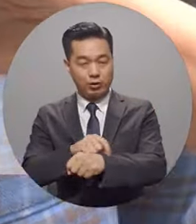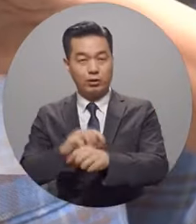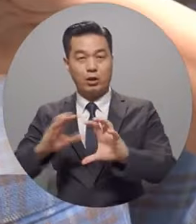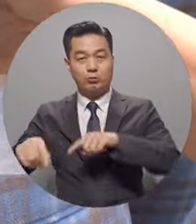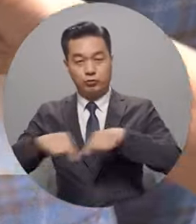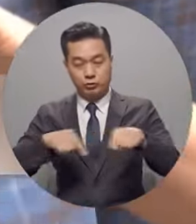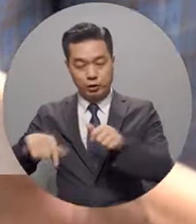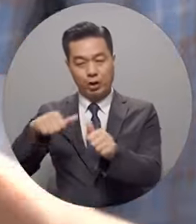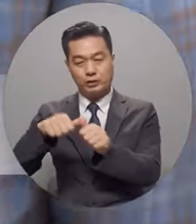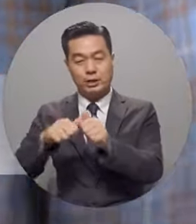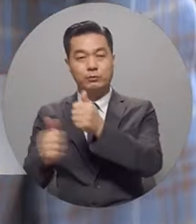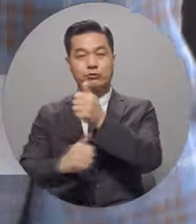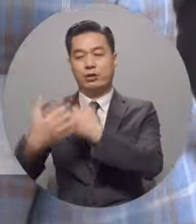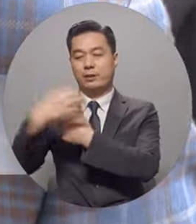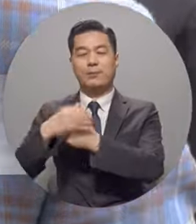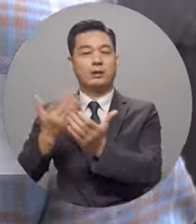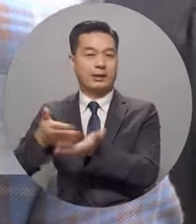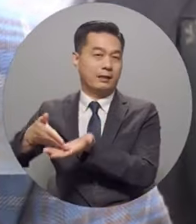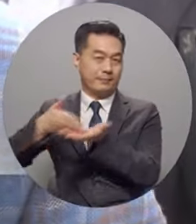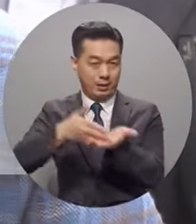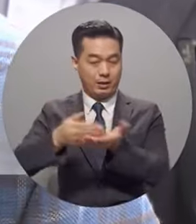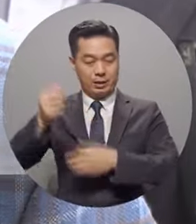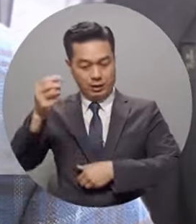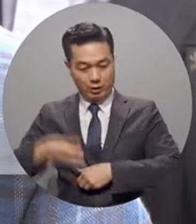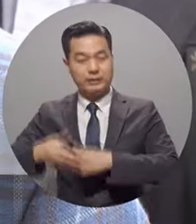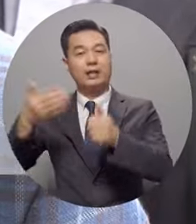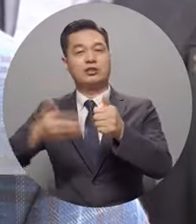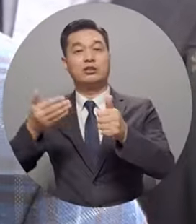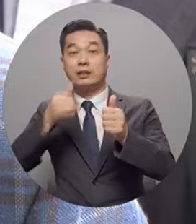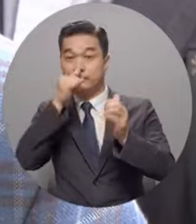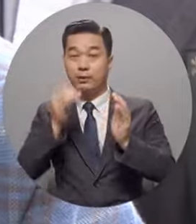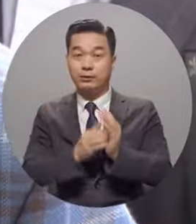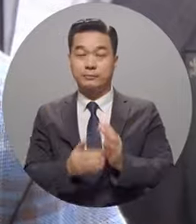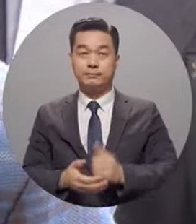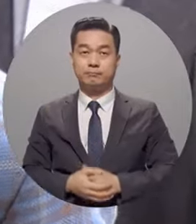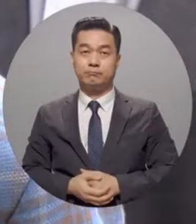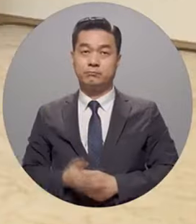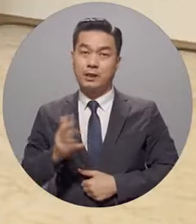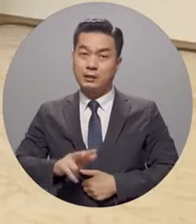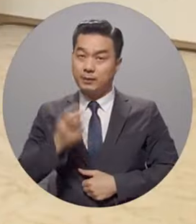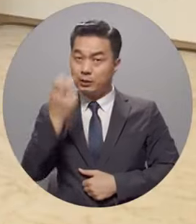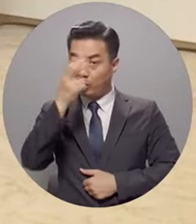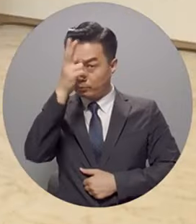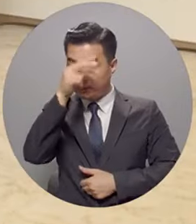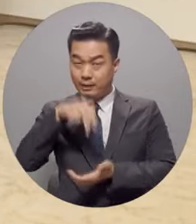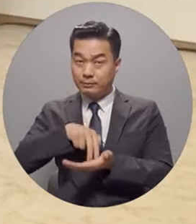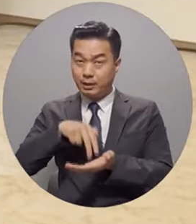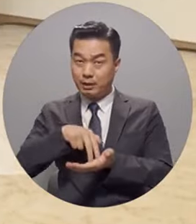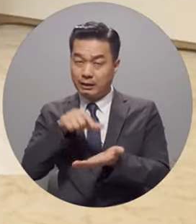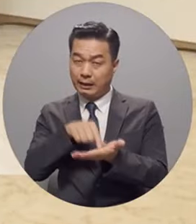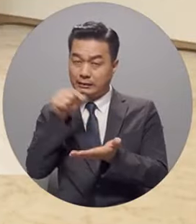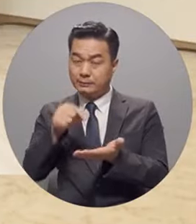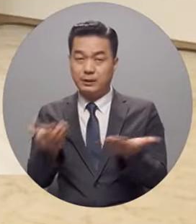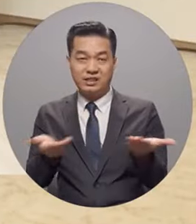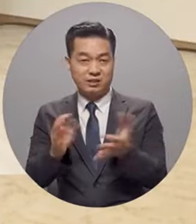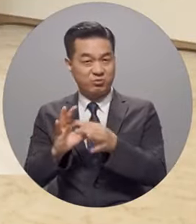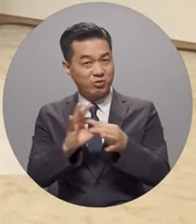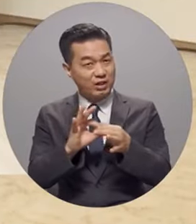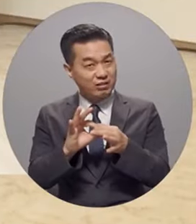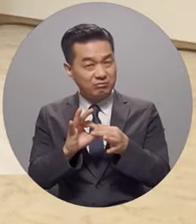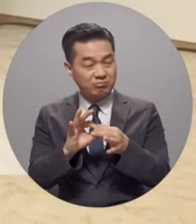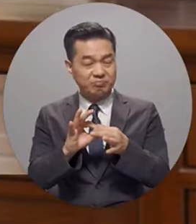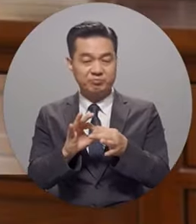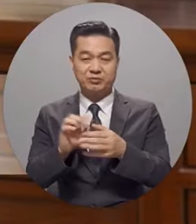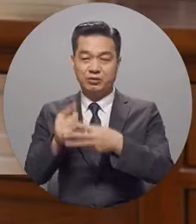국정자문위원회에 임명해달라고 하는 등 여러 차례 청탁도 했습니다. 하지만 검찰은 핵심 쟁점인 직무 관련성에 대해